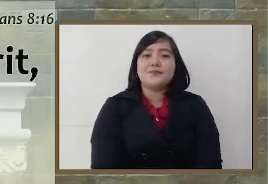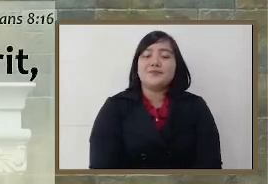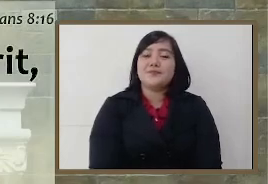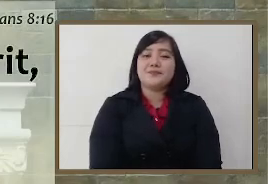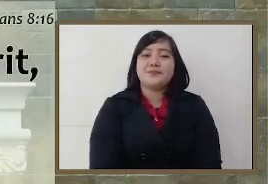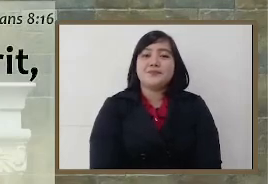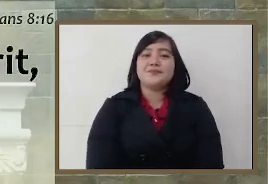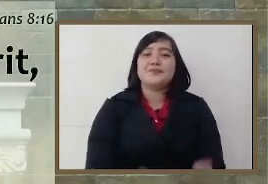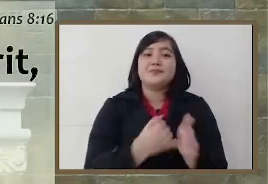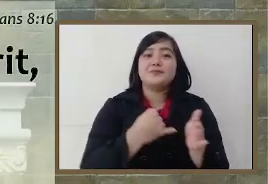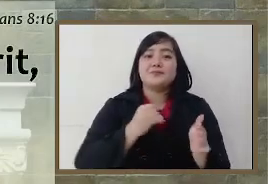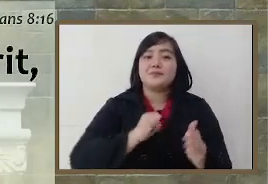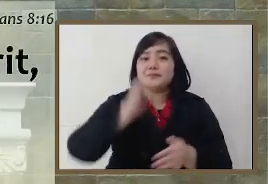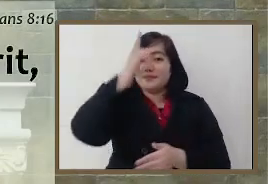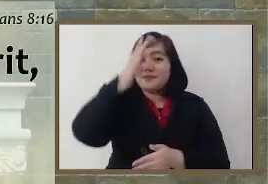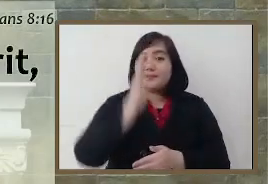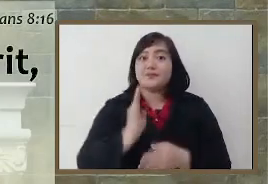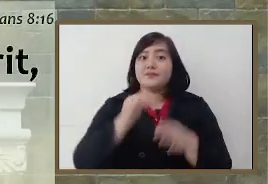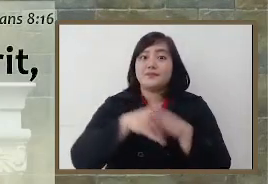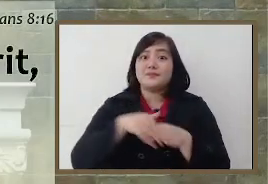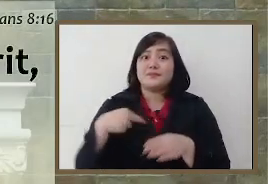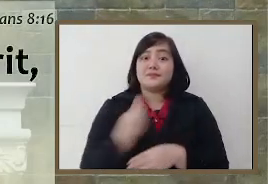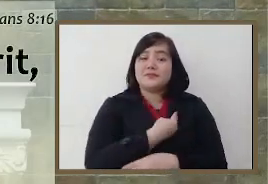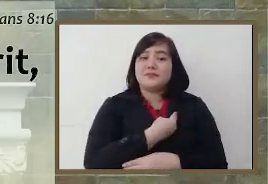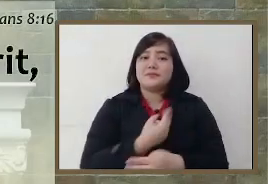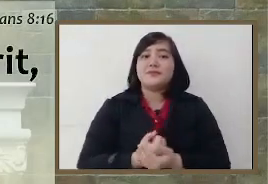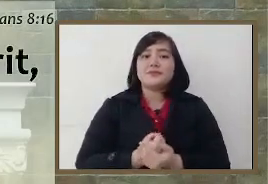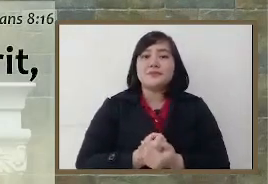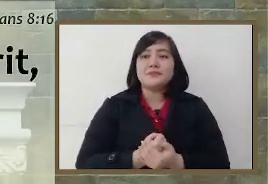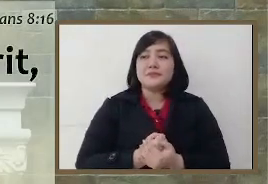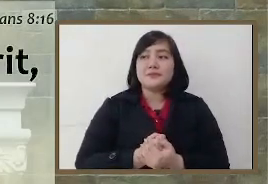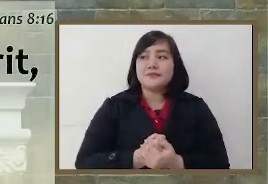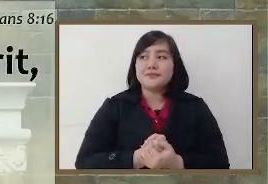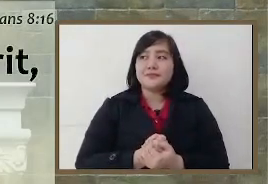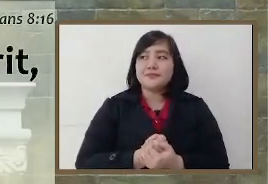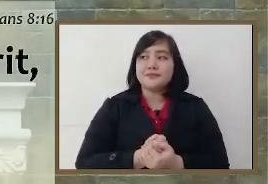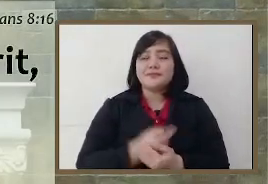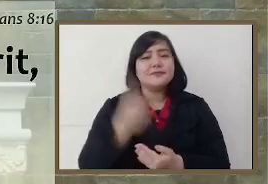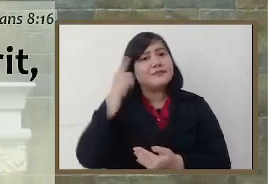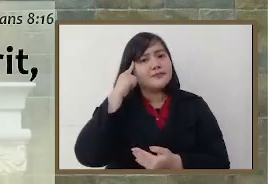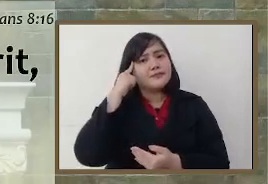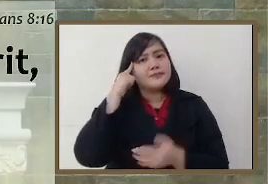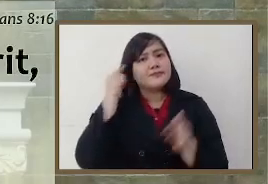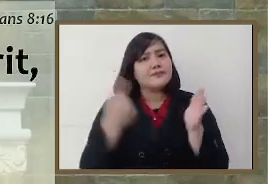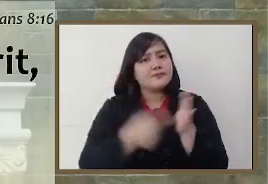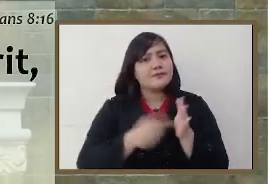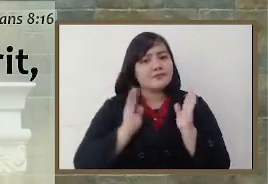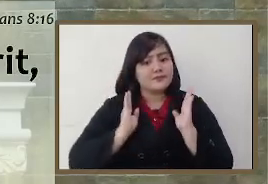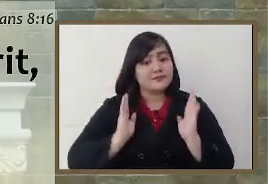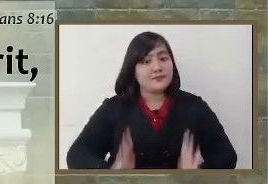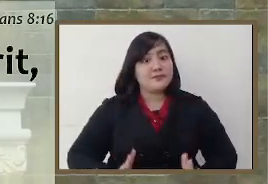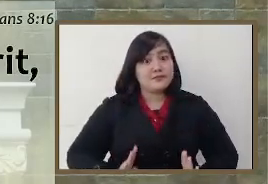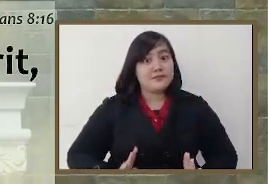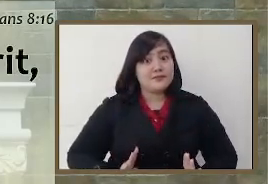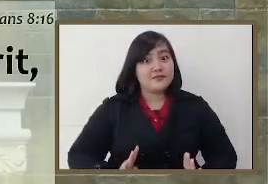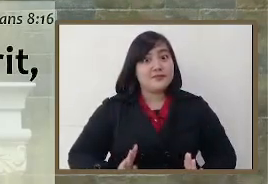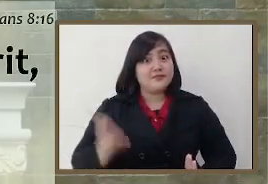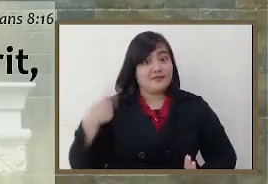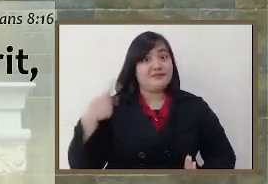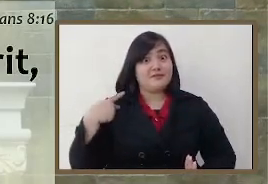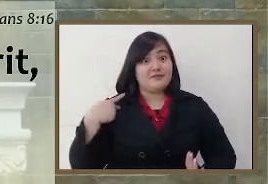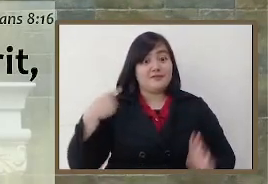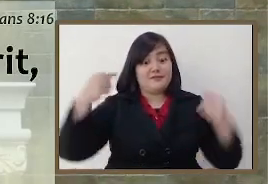Diyos yan na nasa atin. Naunawaan niyo ba? Akalain mo na ang katawang ito at ang katawan niyong yan ay nandiyan ang Diyos.